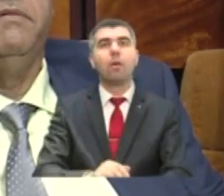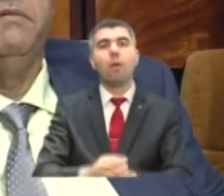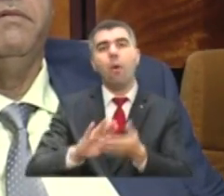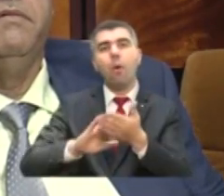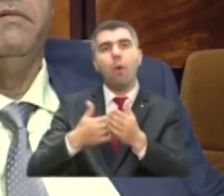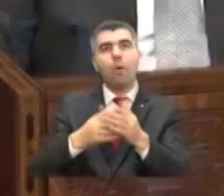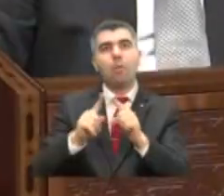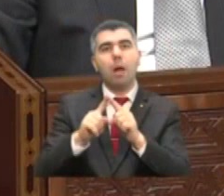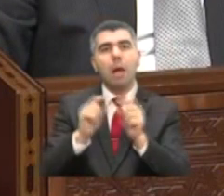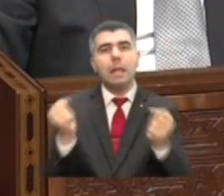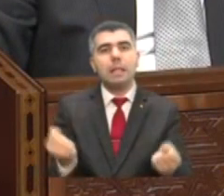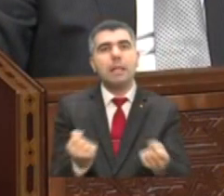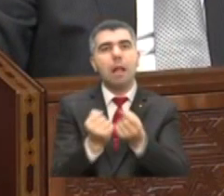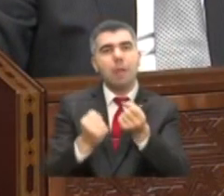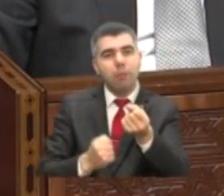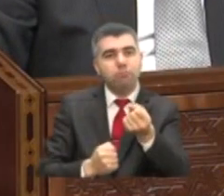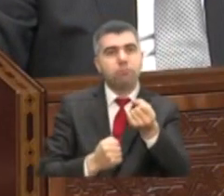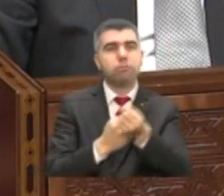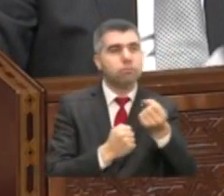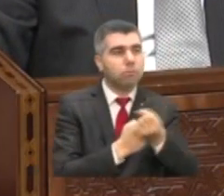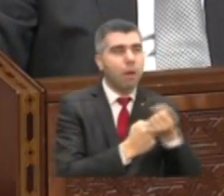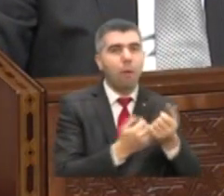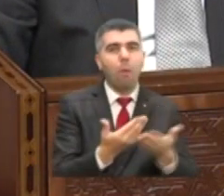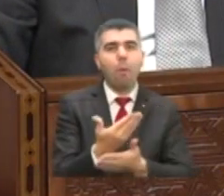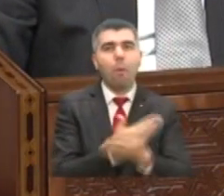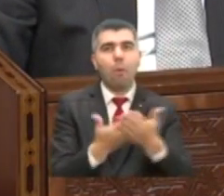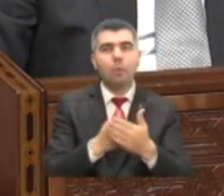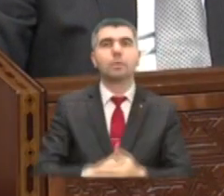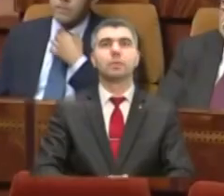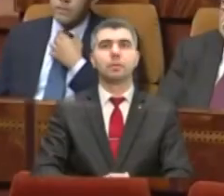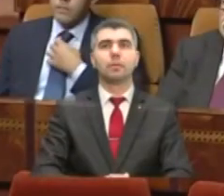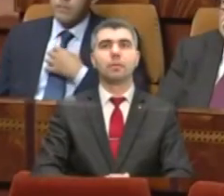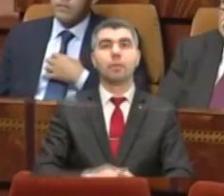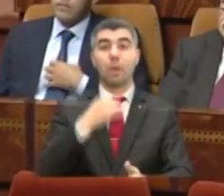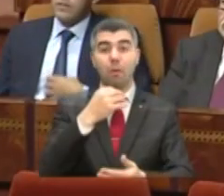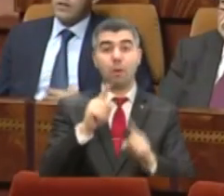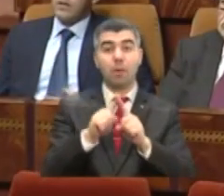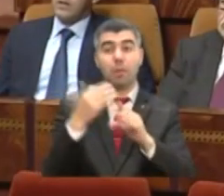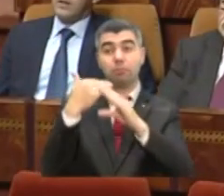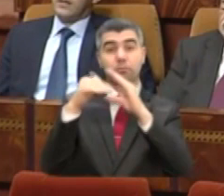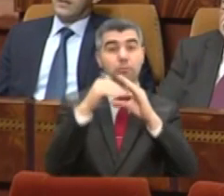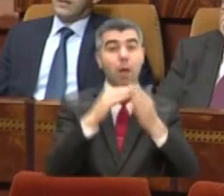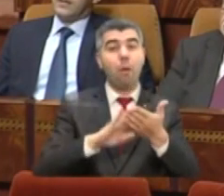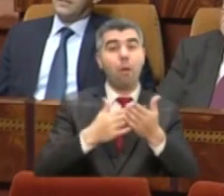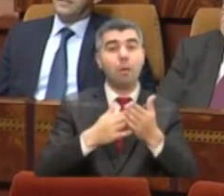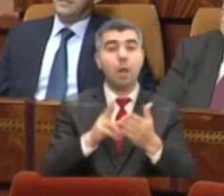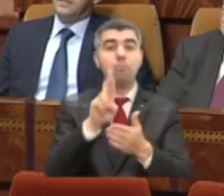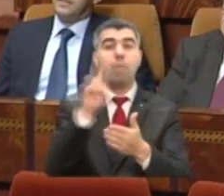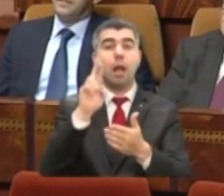بتعزيز التنمية البشرية والتماسك الاجتماعي والمجال. وقد وجهت العديد من الخطب الملكية